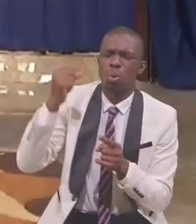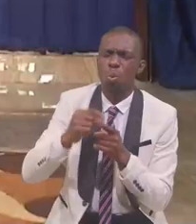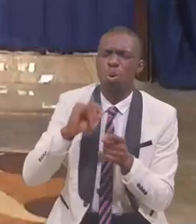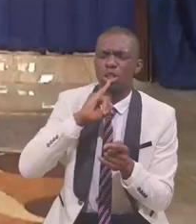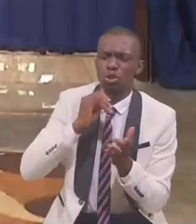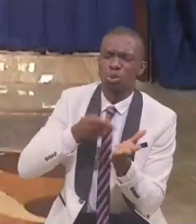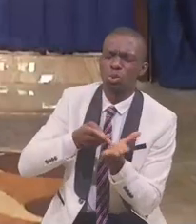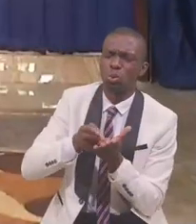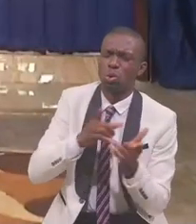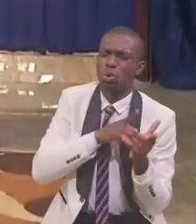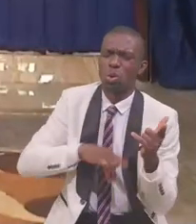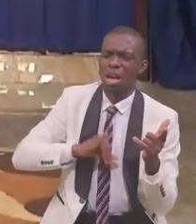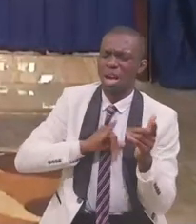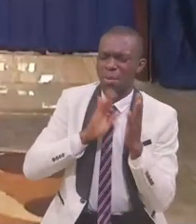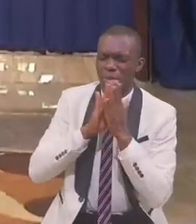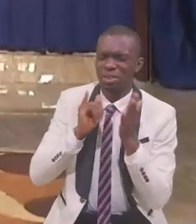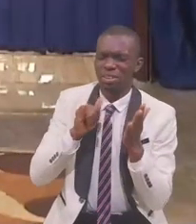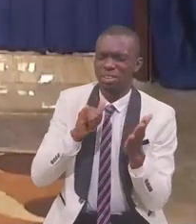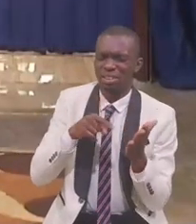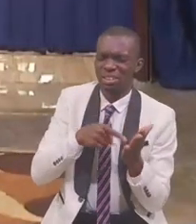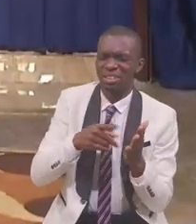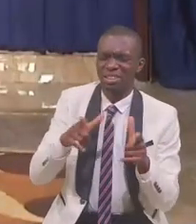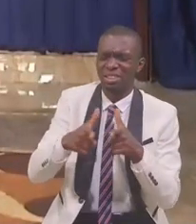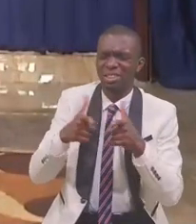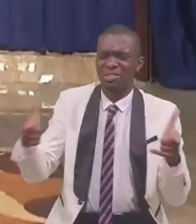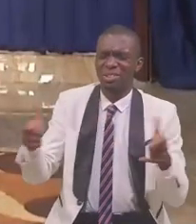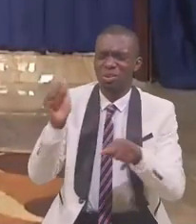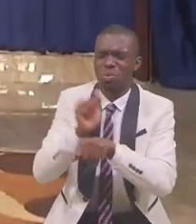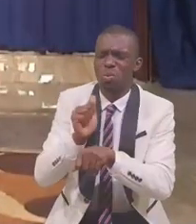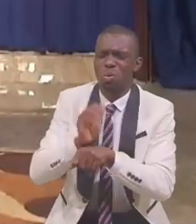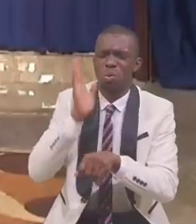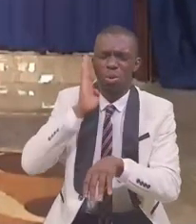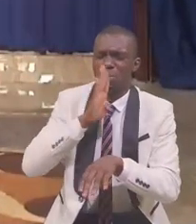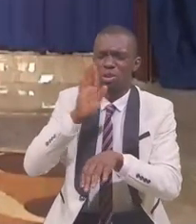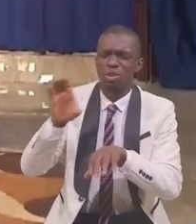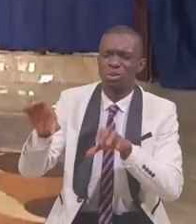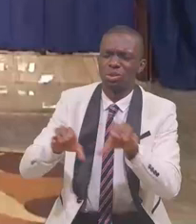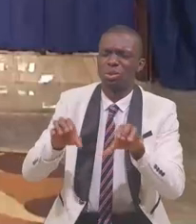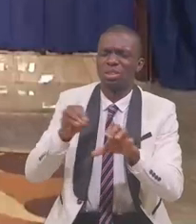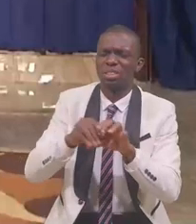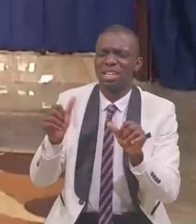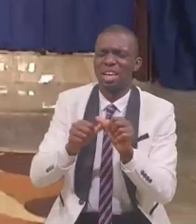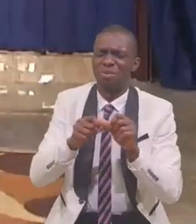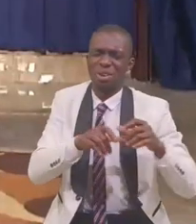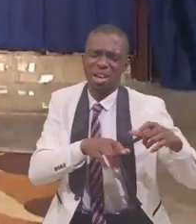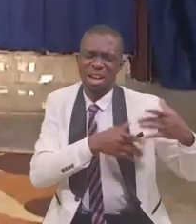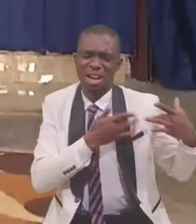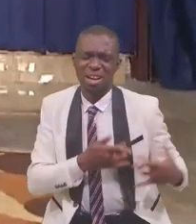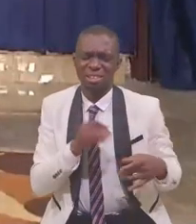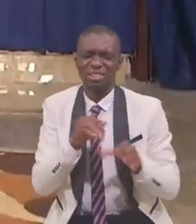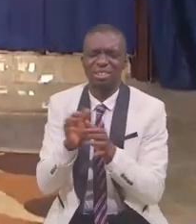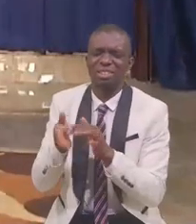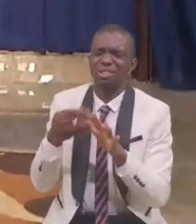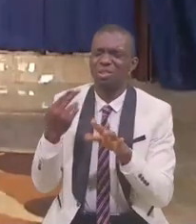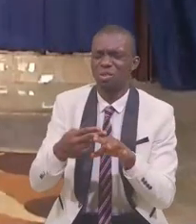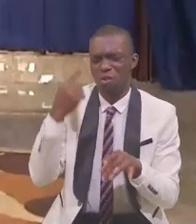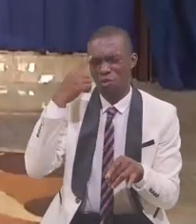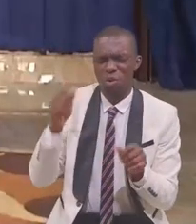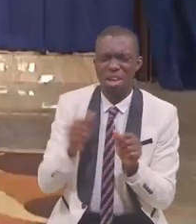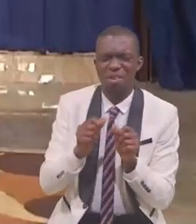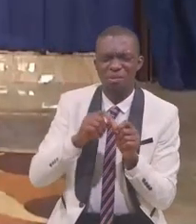œuvre soit effectuée, exécutée dans chaque cœur au nom de Jésus. Pour les frères là-bas, les sœurs là-bas, les mères dans le